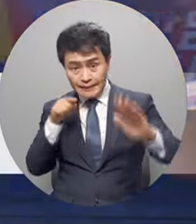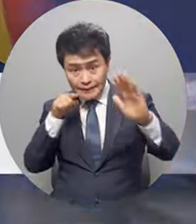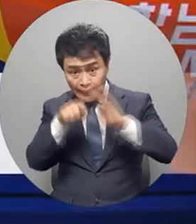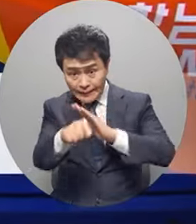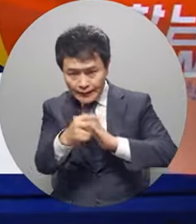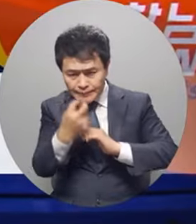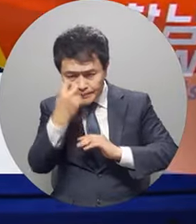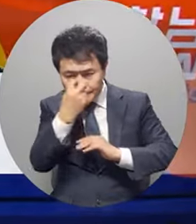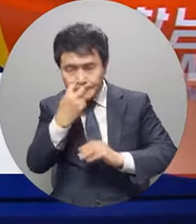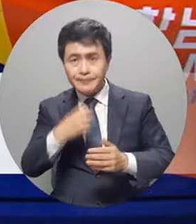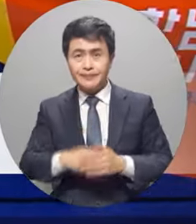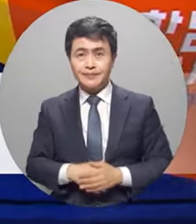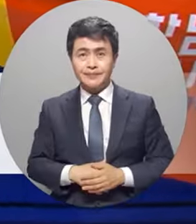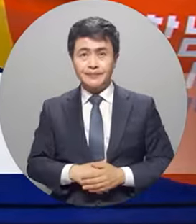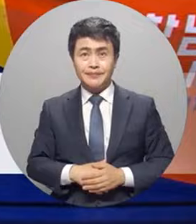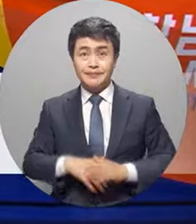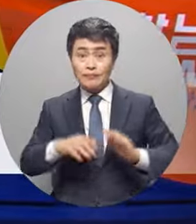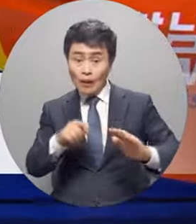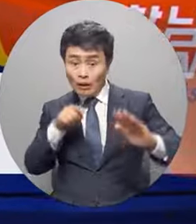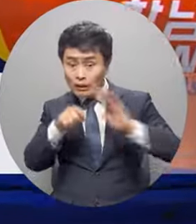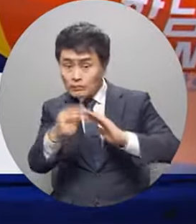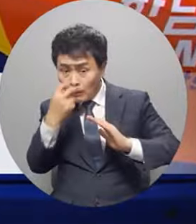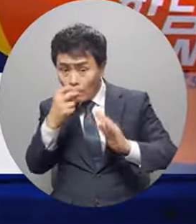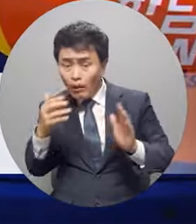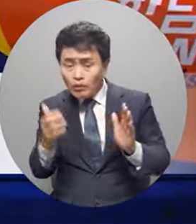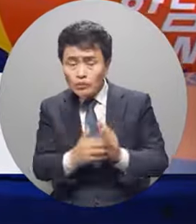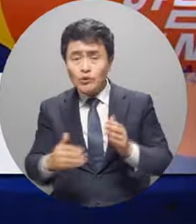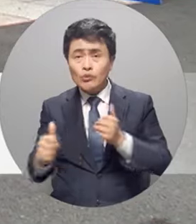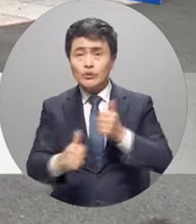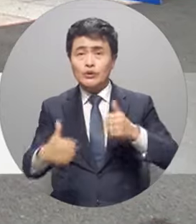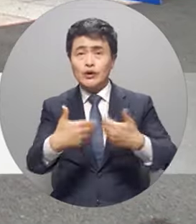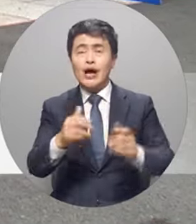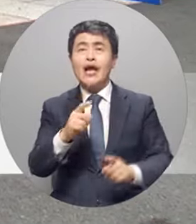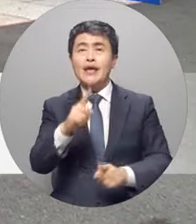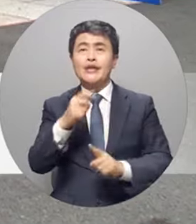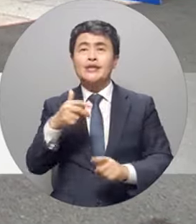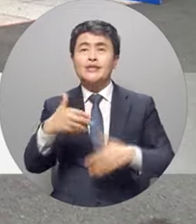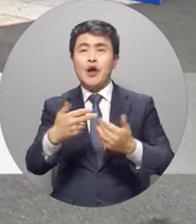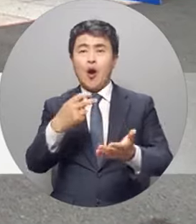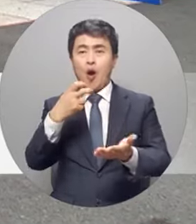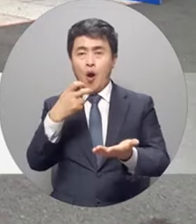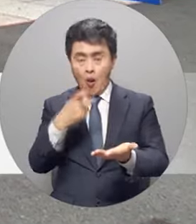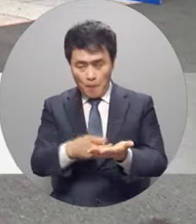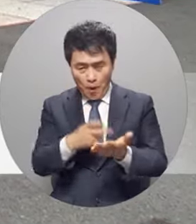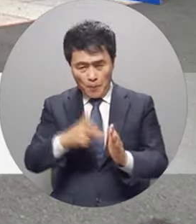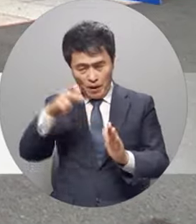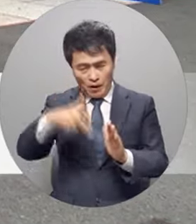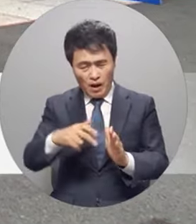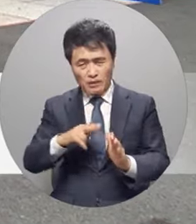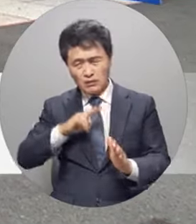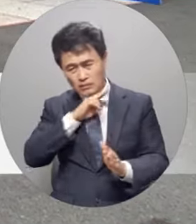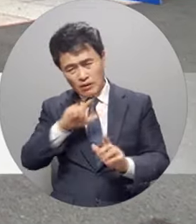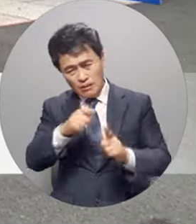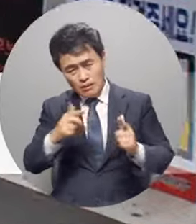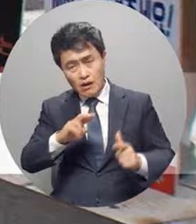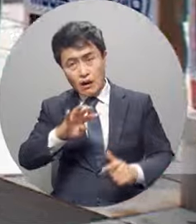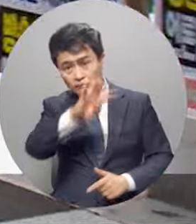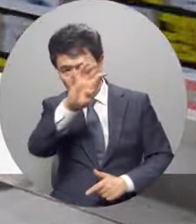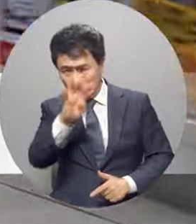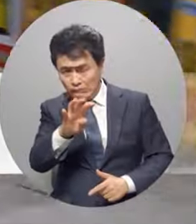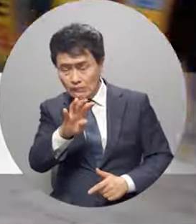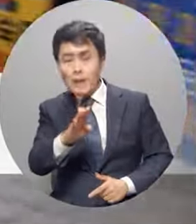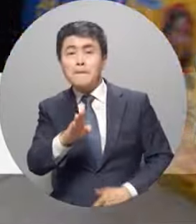검증을 실시했습니다 현장 검증을 마친 의원들은 이진숙 후보자의 법인 카드 유용 등에 대한 여러 의혹들이 사실로